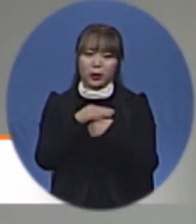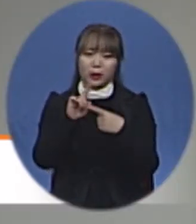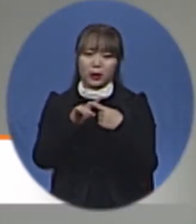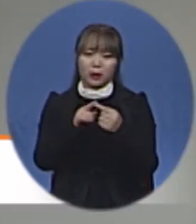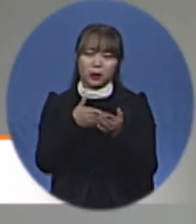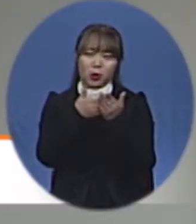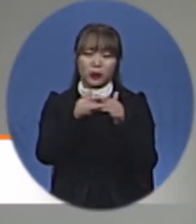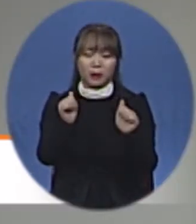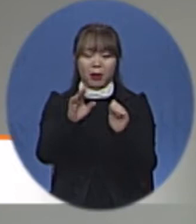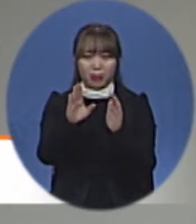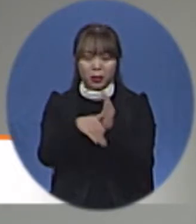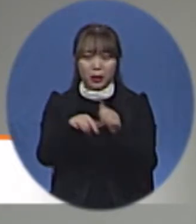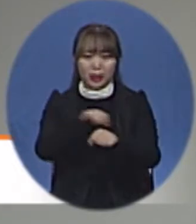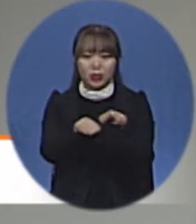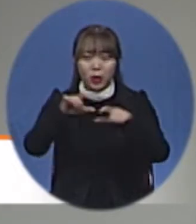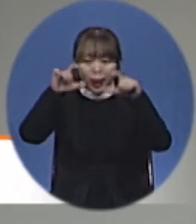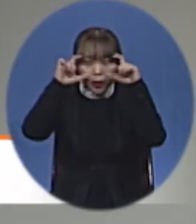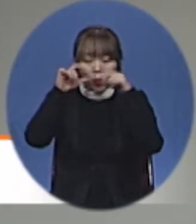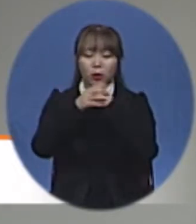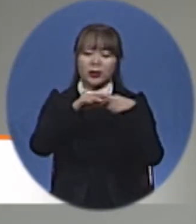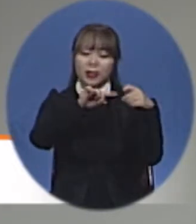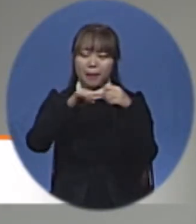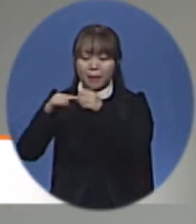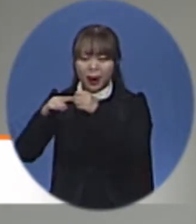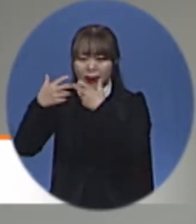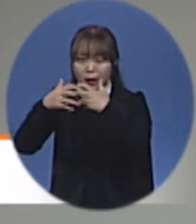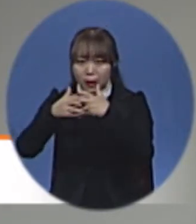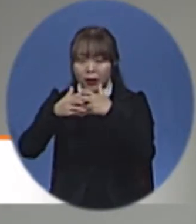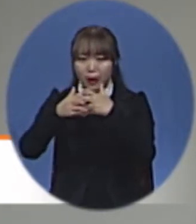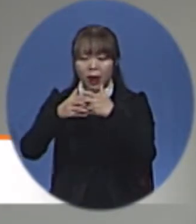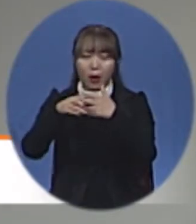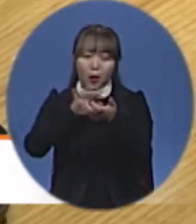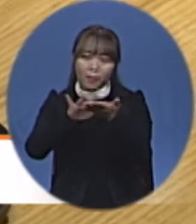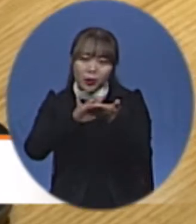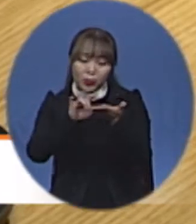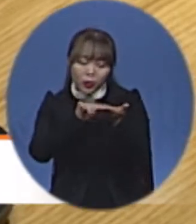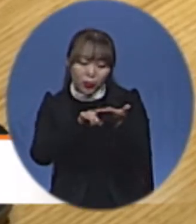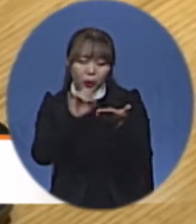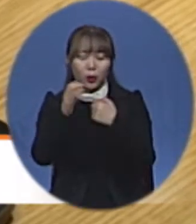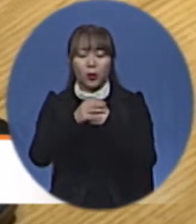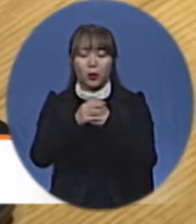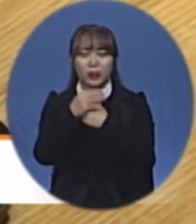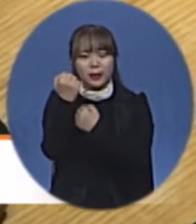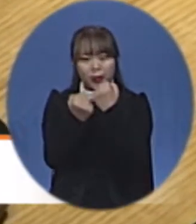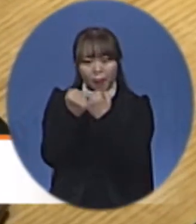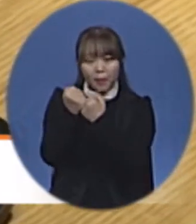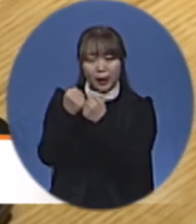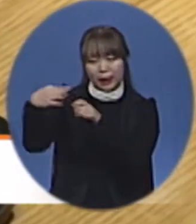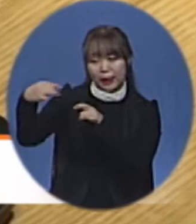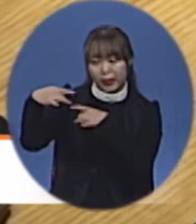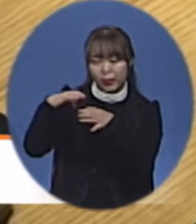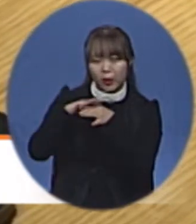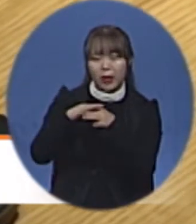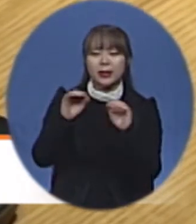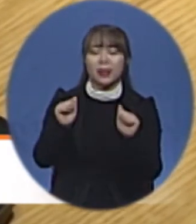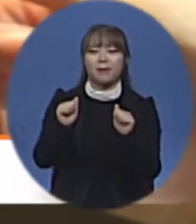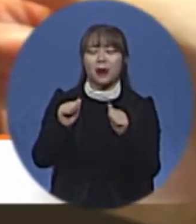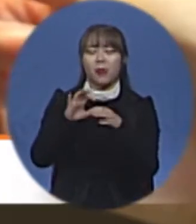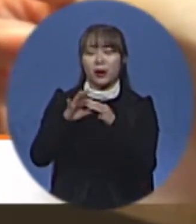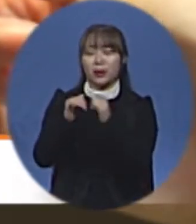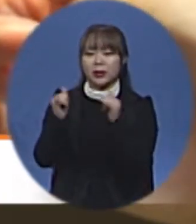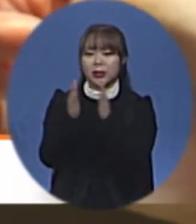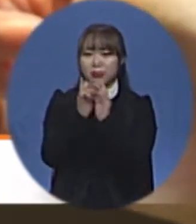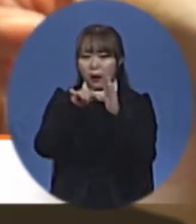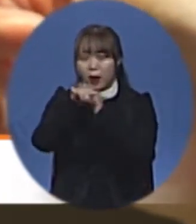재판에서 특수안경, 자막 처리기 애플리케이션과 화면 해설 수신기 등에 대한 재판 관계자들의